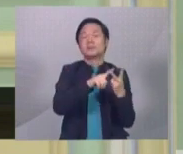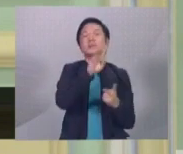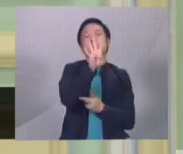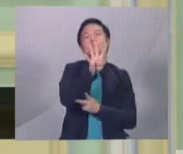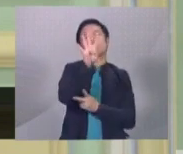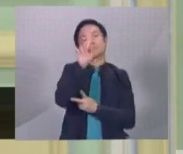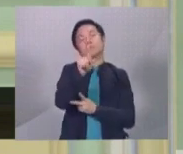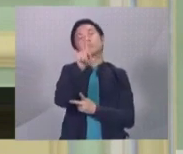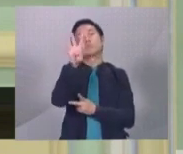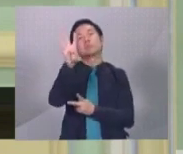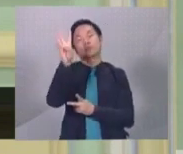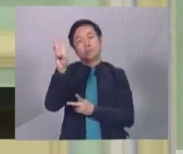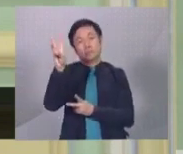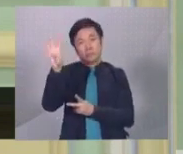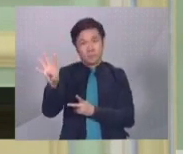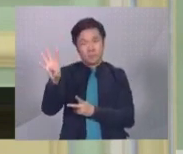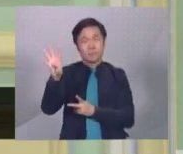1,446 bangunan kerajaan,